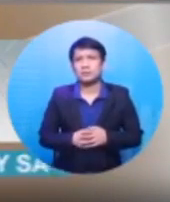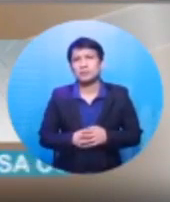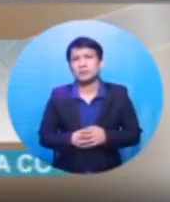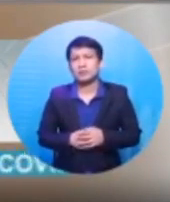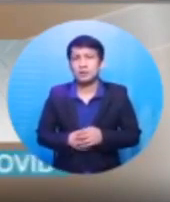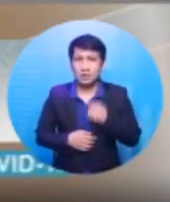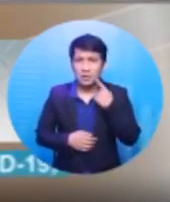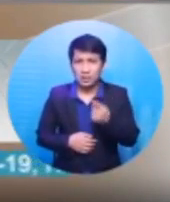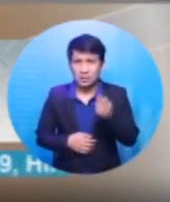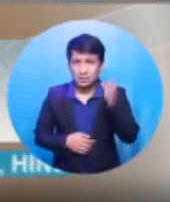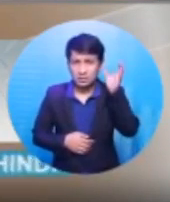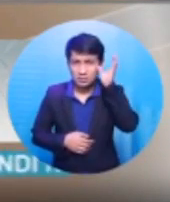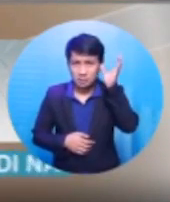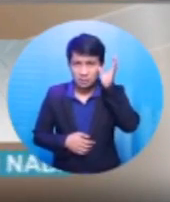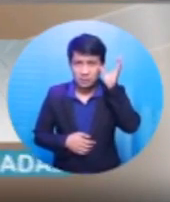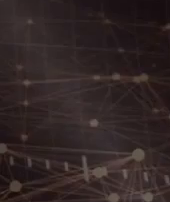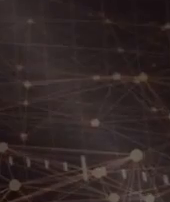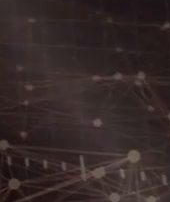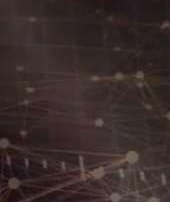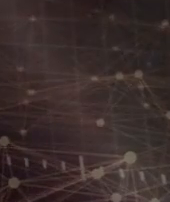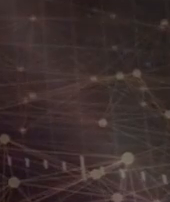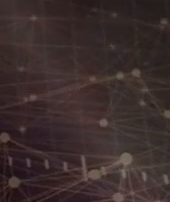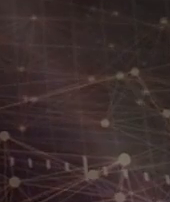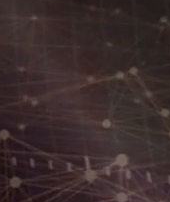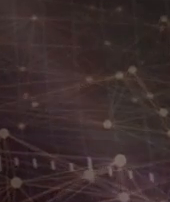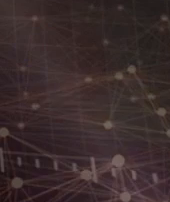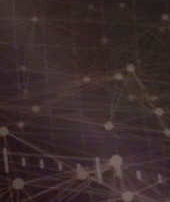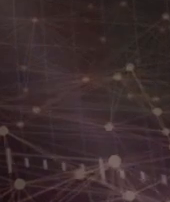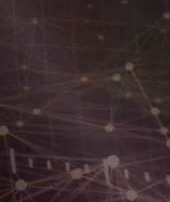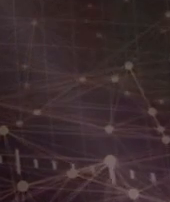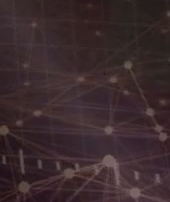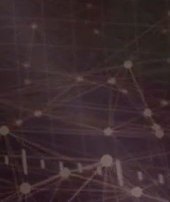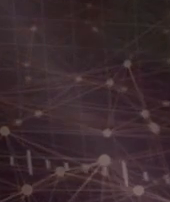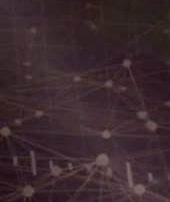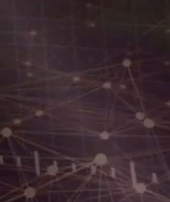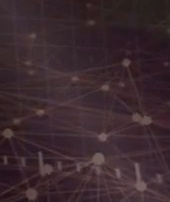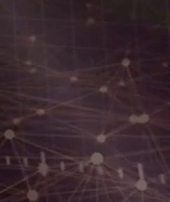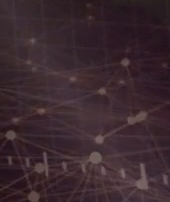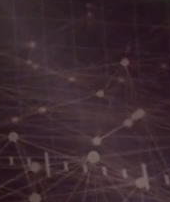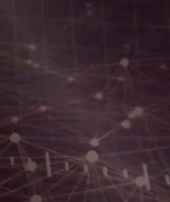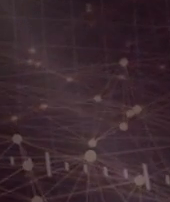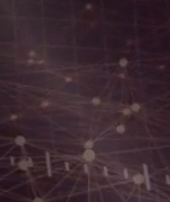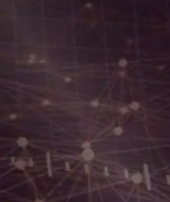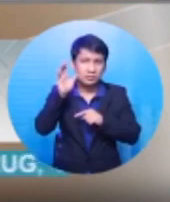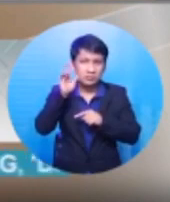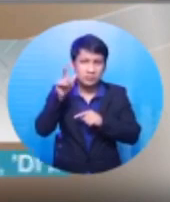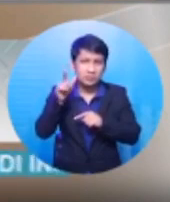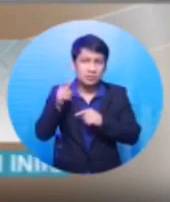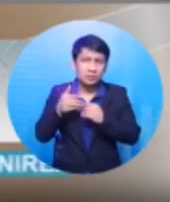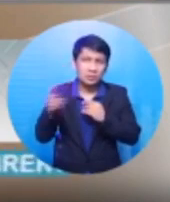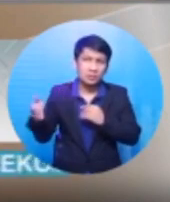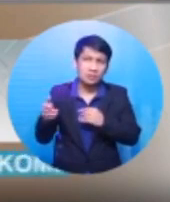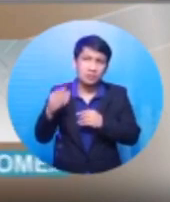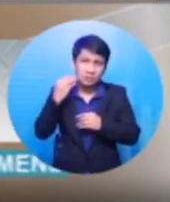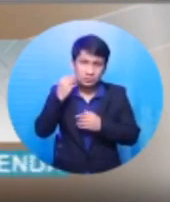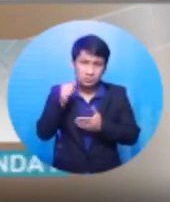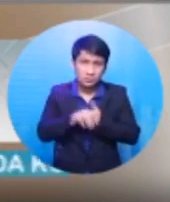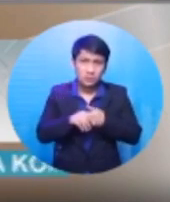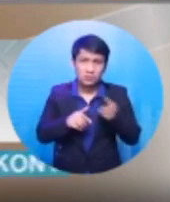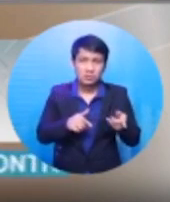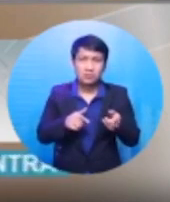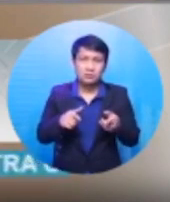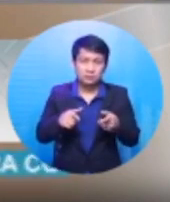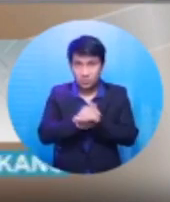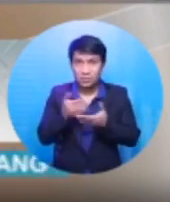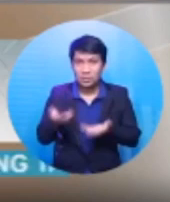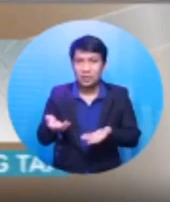okay. All right, si Carl Jambaro ay kapatid niyo, ano po? Apo, sir. Okay, kasi hindi na po nakakausap ni Christine, ni Mrs. itong